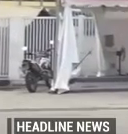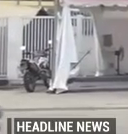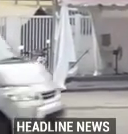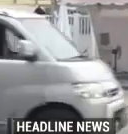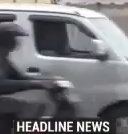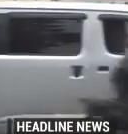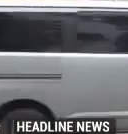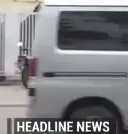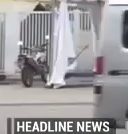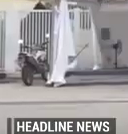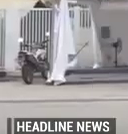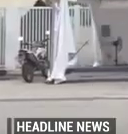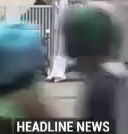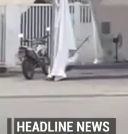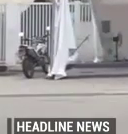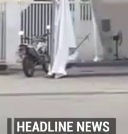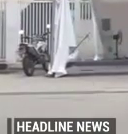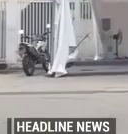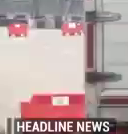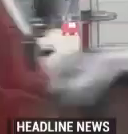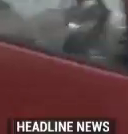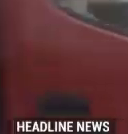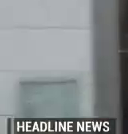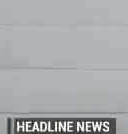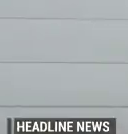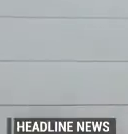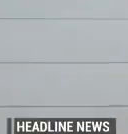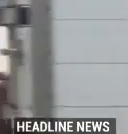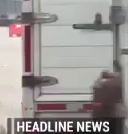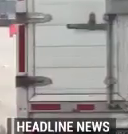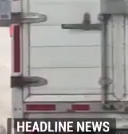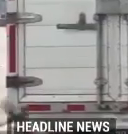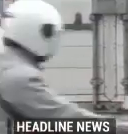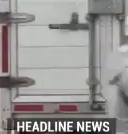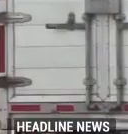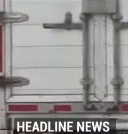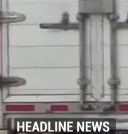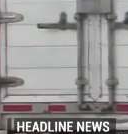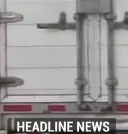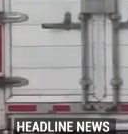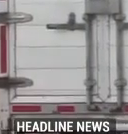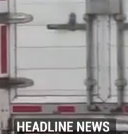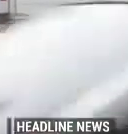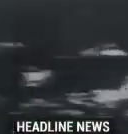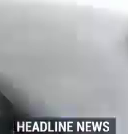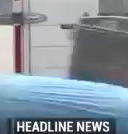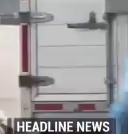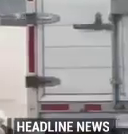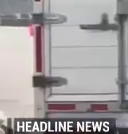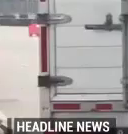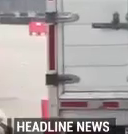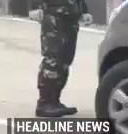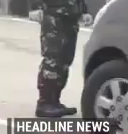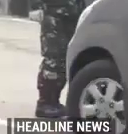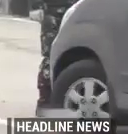seluruh masyarakat yang menjalani isolasi mandiri mengikuti tahapan yang dianjurkan seperti tetap di rumah, menjaga kebersihan, kesehatan,